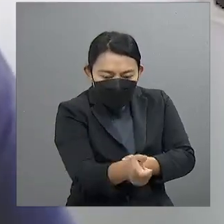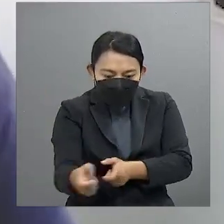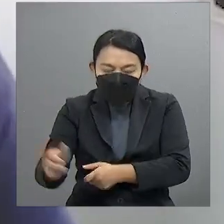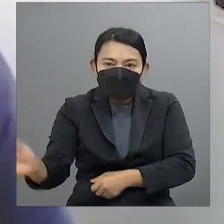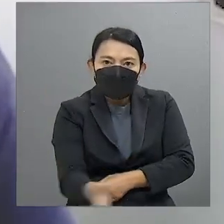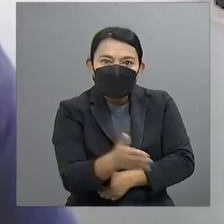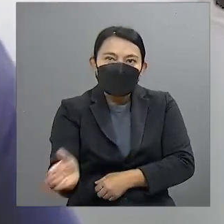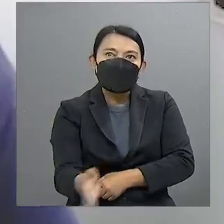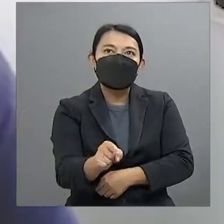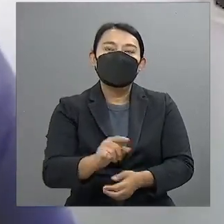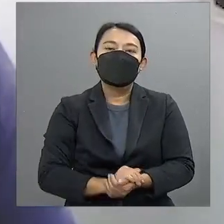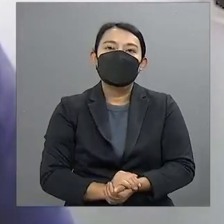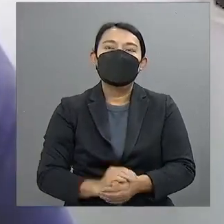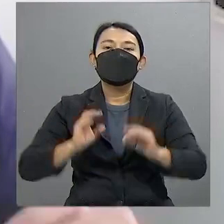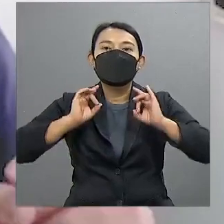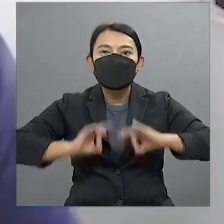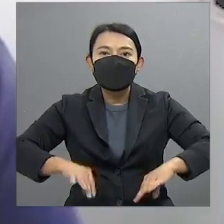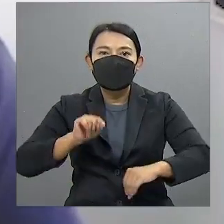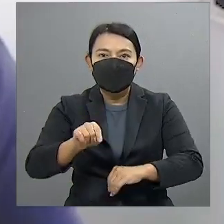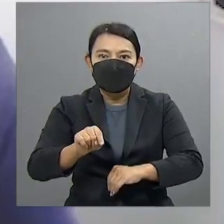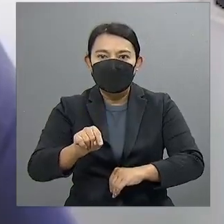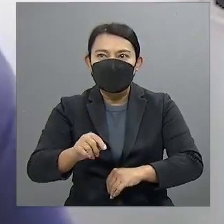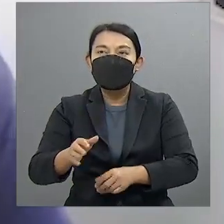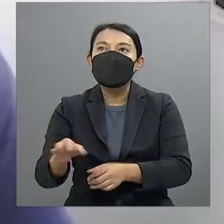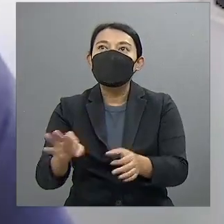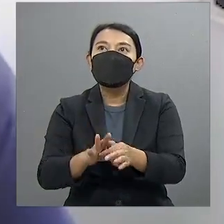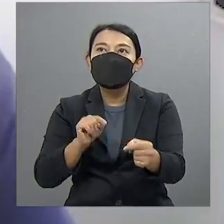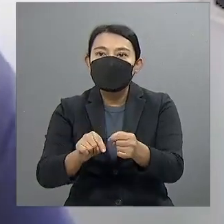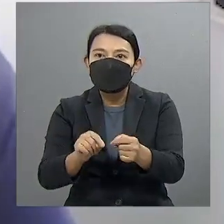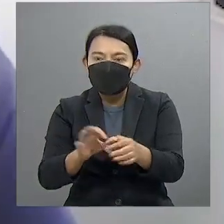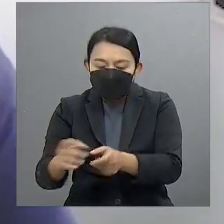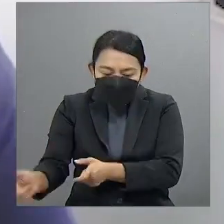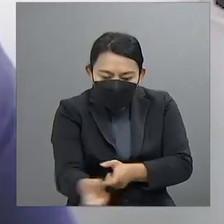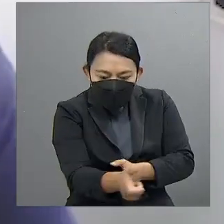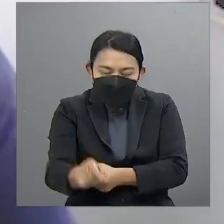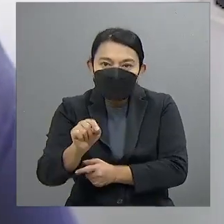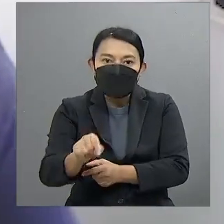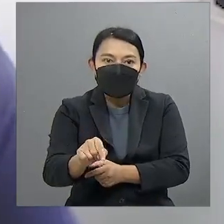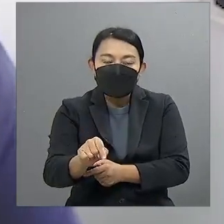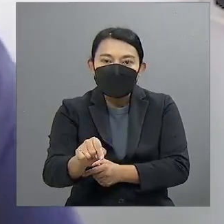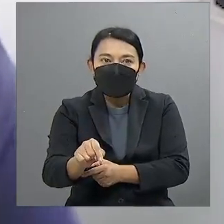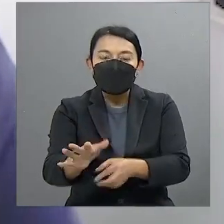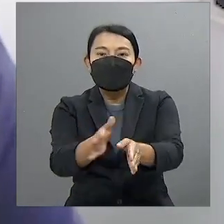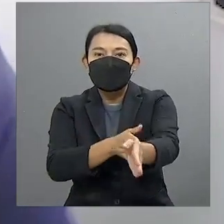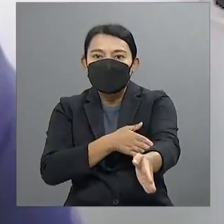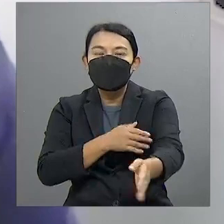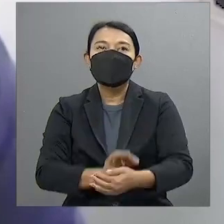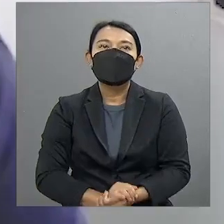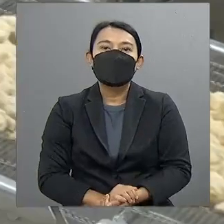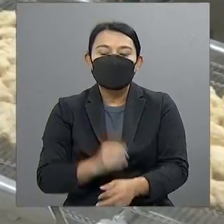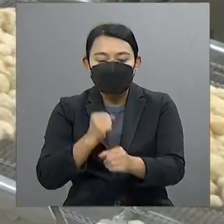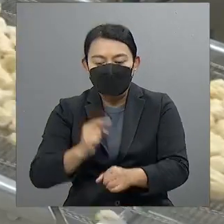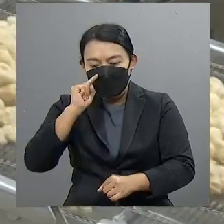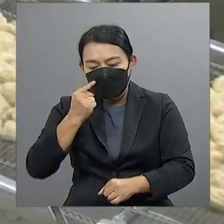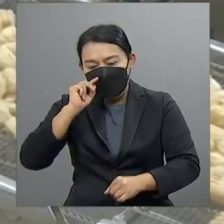เนี่ยกะที่มีความเสี่ยงเราก็สามารถที่จะล้างอาจจะเน้นอาจจะนานขึ้นนะครับให้มันนานขึ้นลักษณะเด็กอาจจะทำหลายๆรอบหน่อยอะไรอย่างเงี้ยก็ช่วย